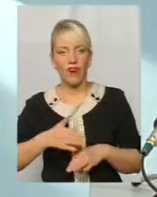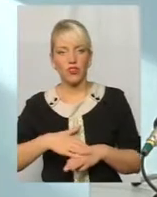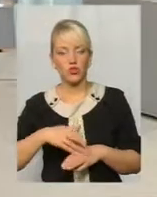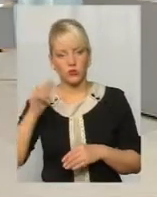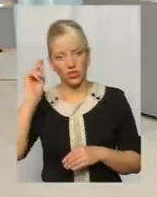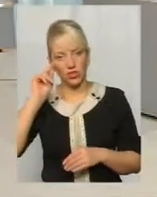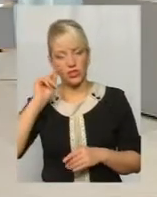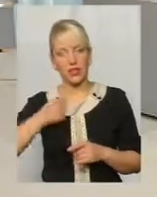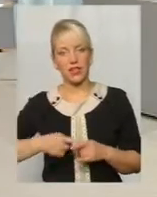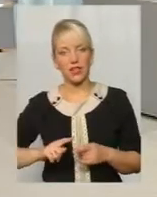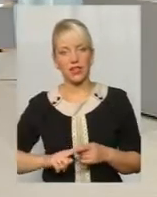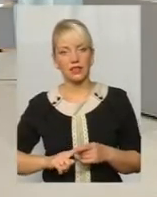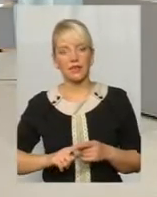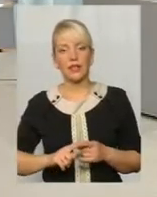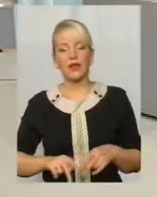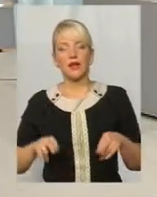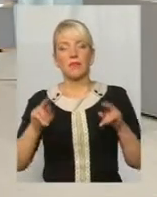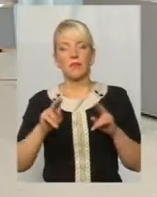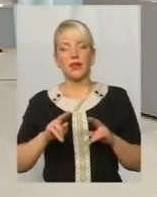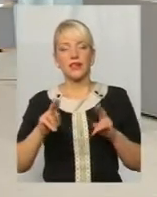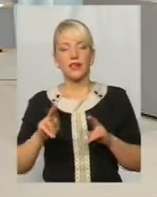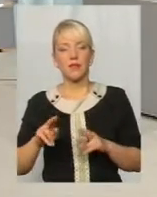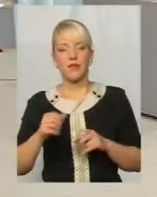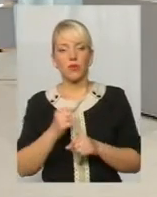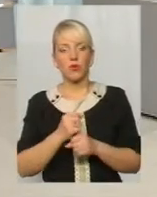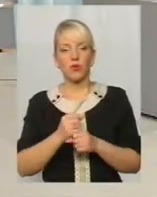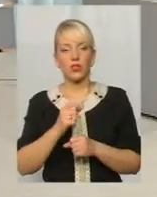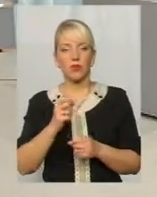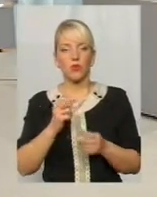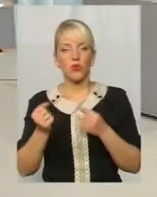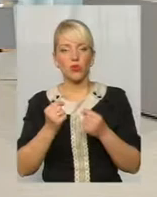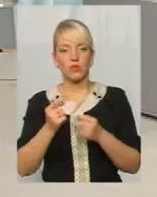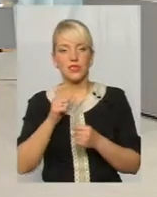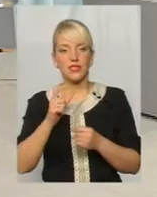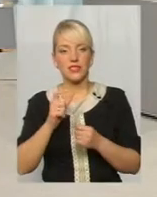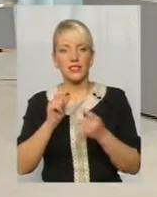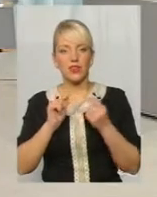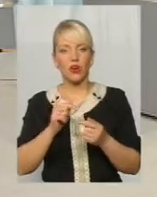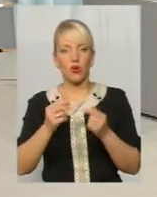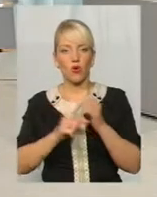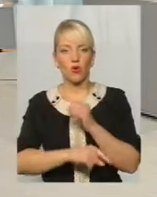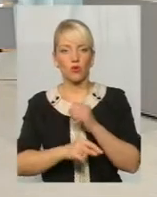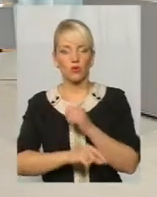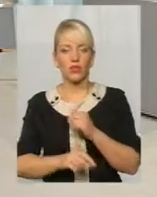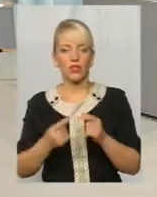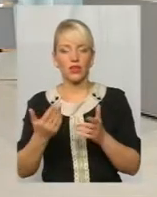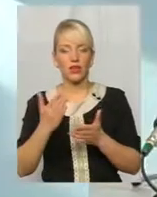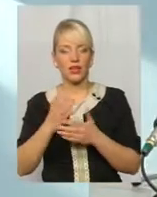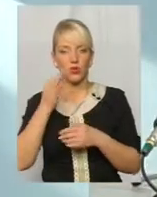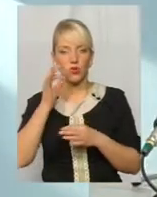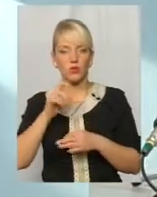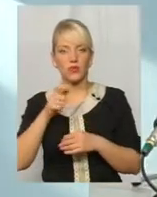тих принципів якихось роботи, принципів боротьби з корупцією, які вже мають досвід у європейські